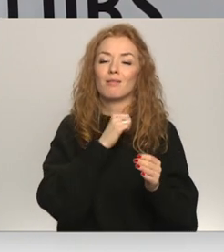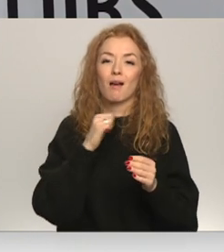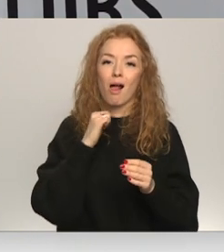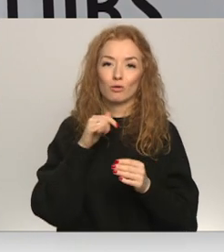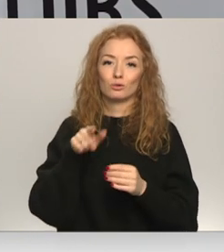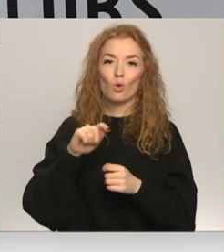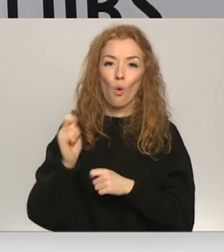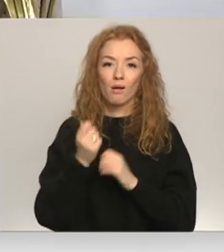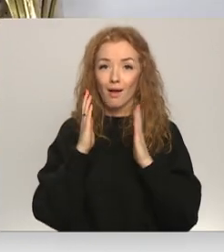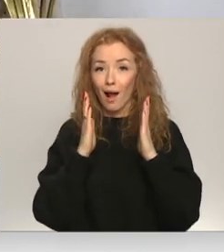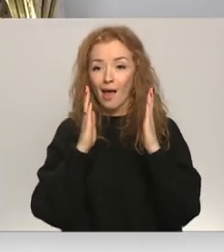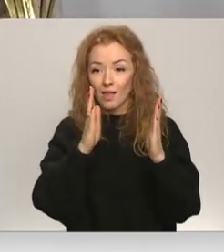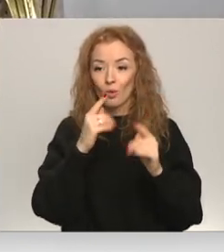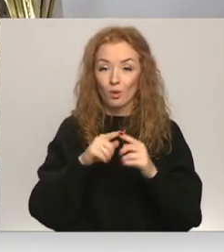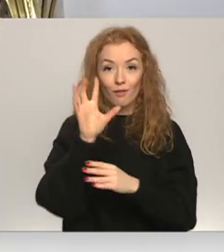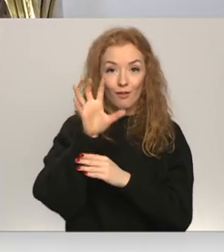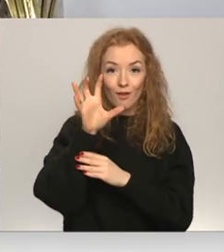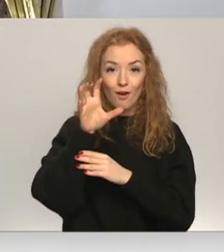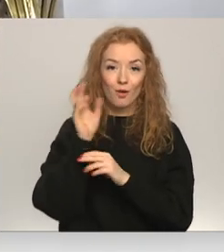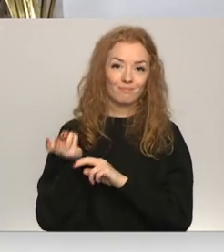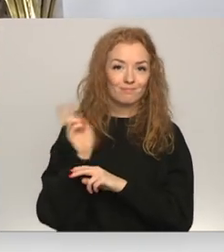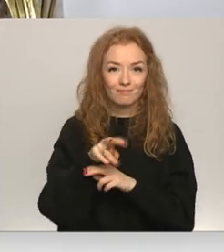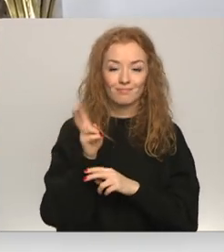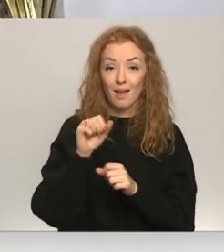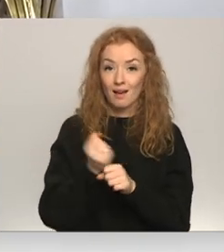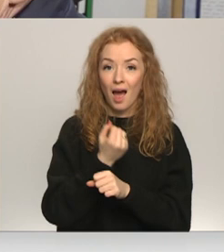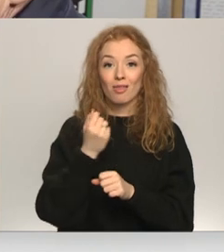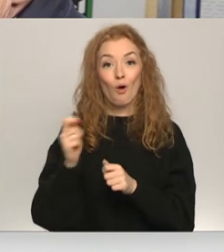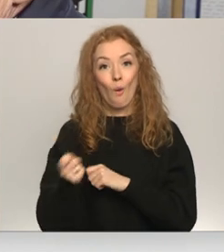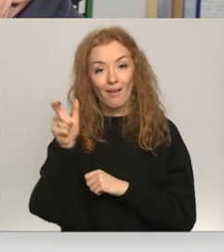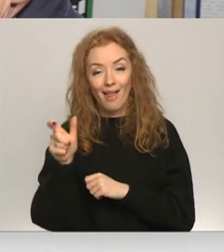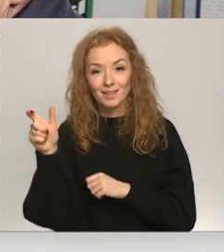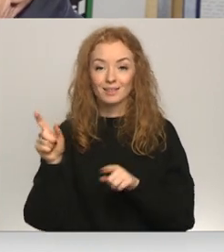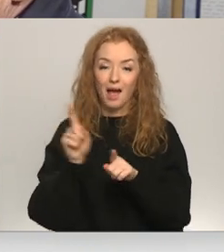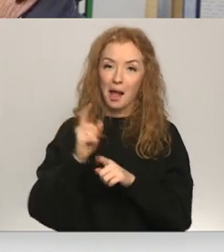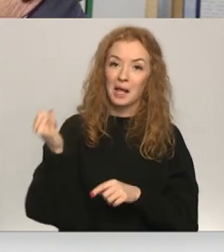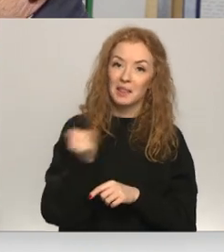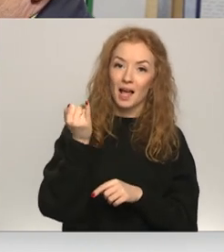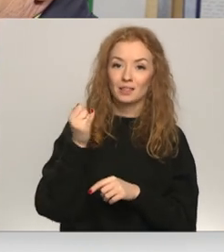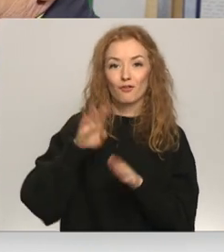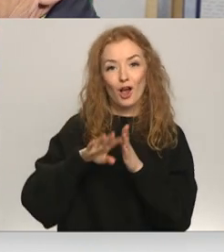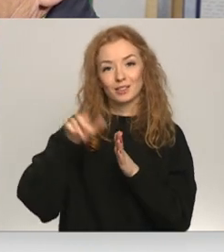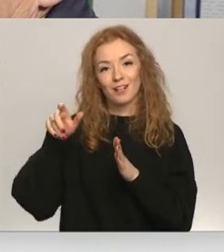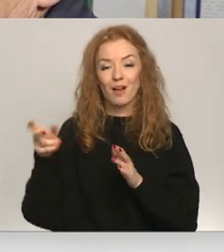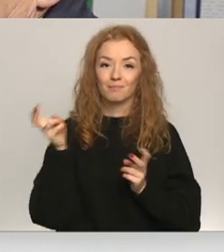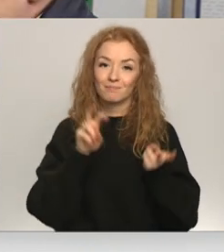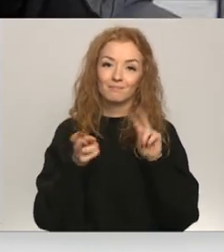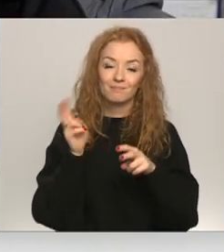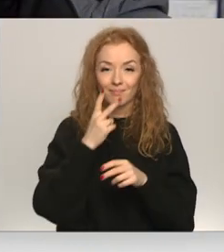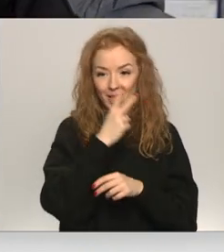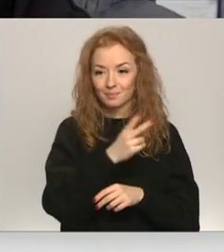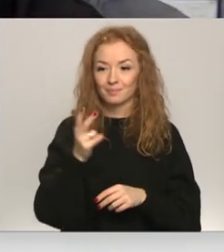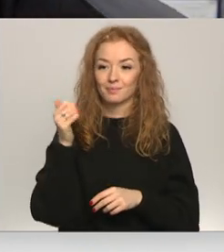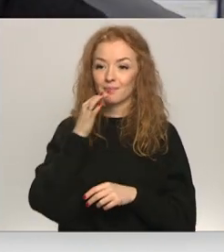halles gaitinī, un ar to fotografēties ieradās ne tikai jaunie hokejisti, bet arī interesenti no Talsu un kaimiņu novadiem.